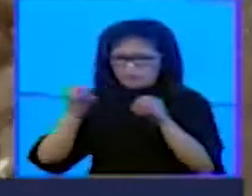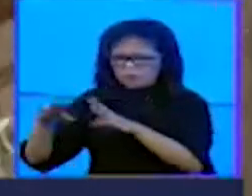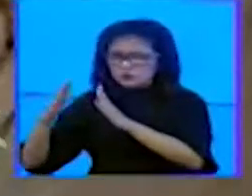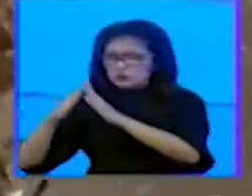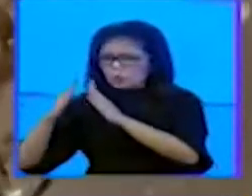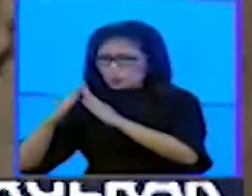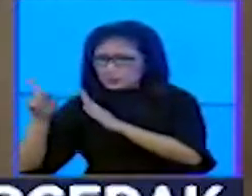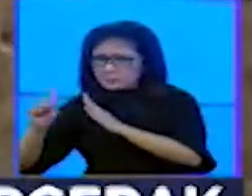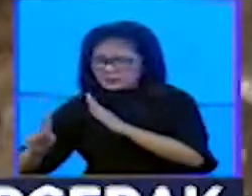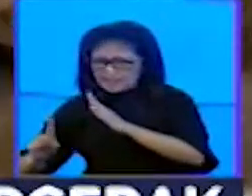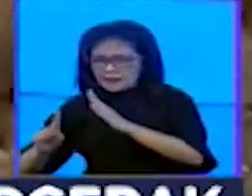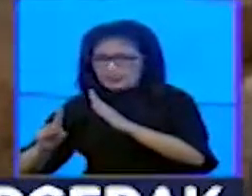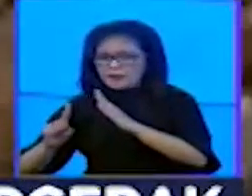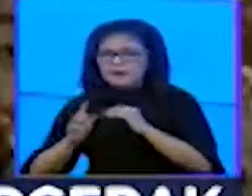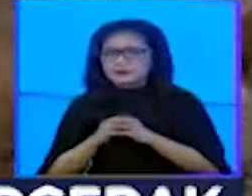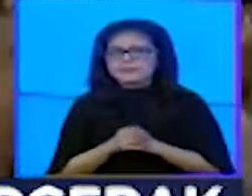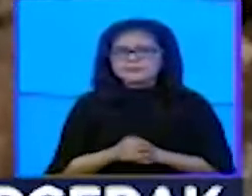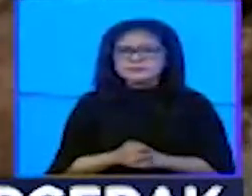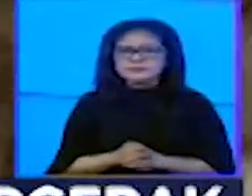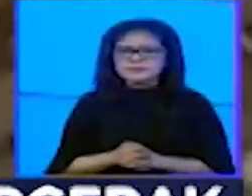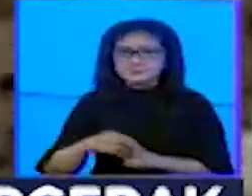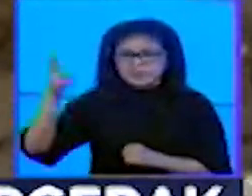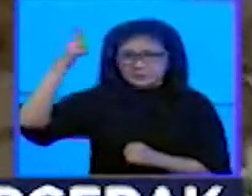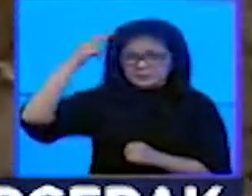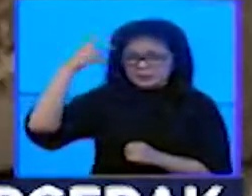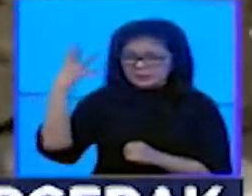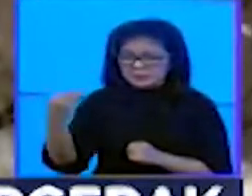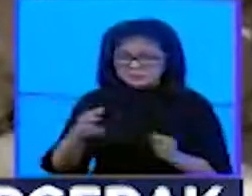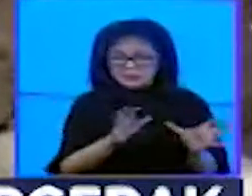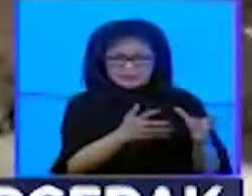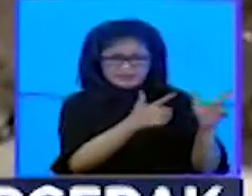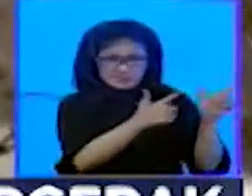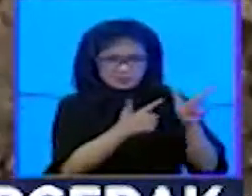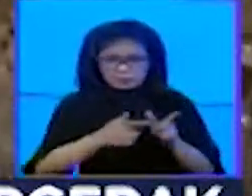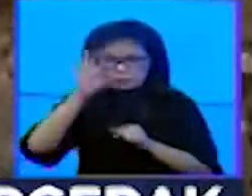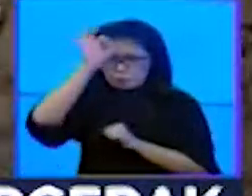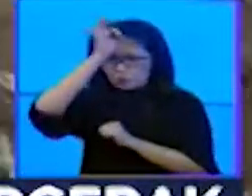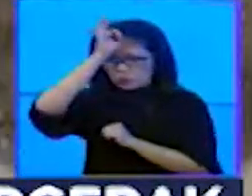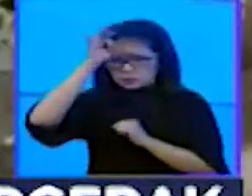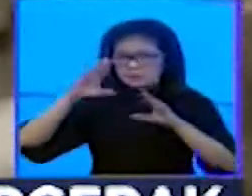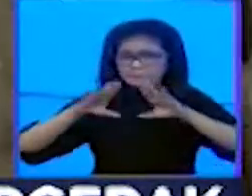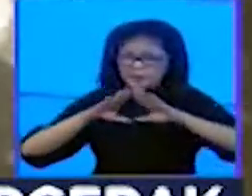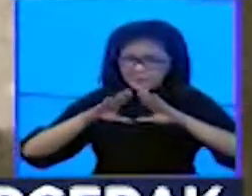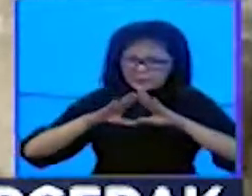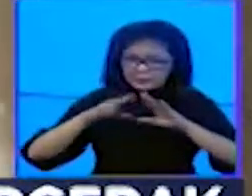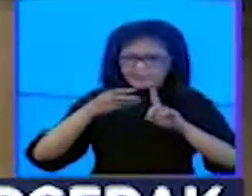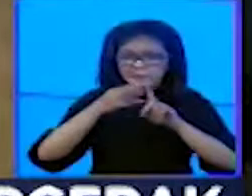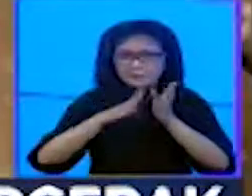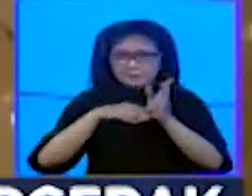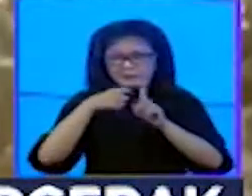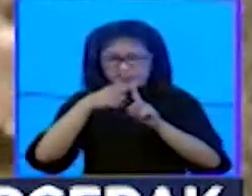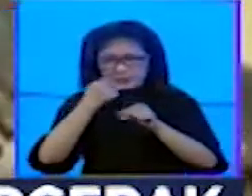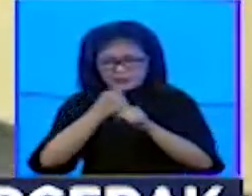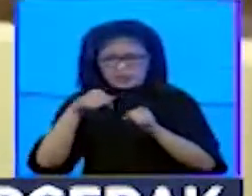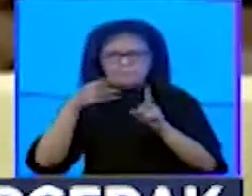bencana. Pemerintah desa bersama dengan petugas gabungan TNI Polri dan Badan Penanggulangan Bencana Daerah atau BPBD Kabupaten Purworejo